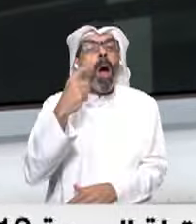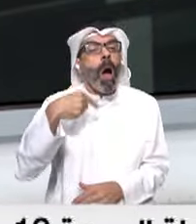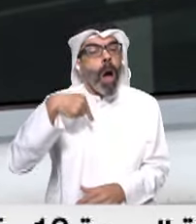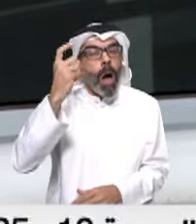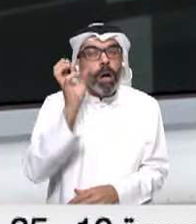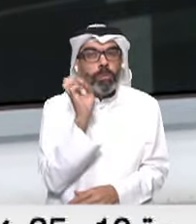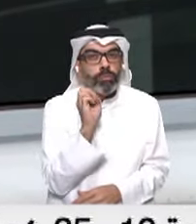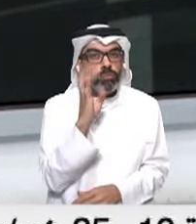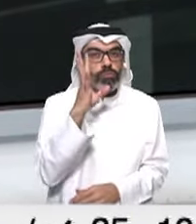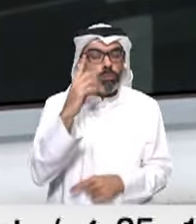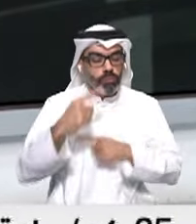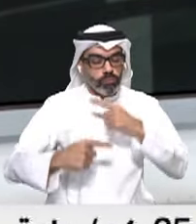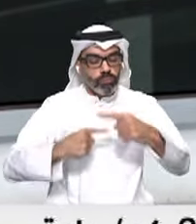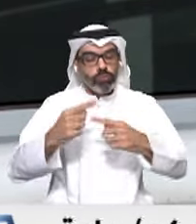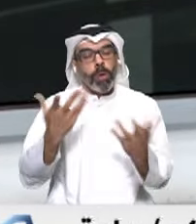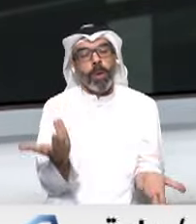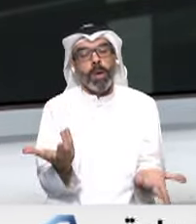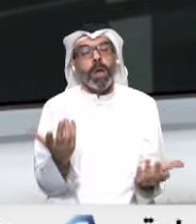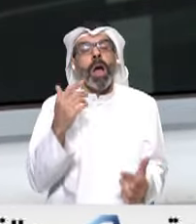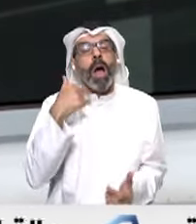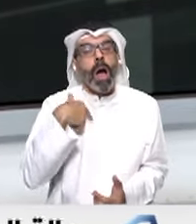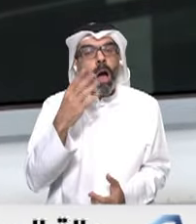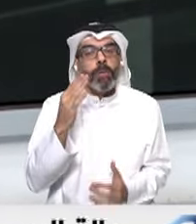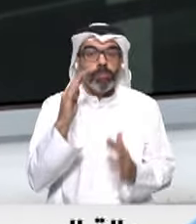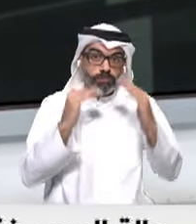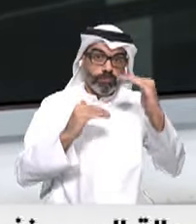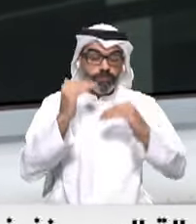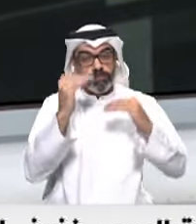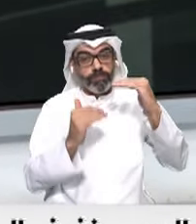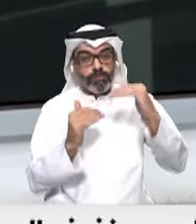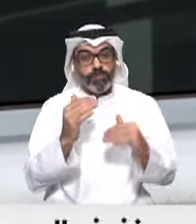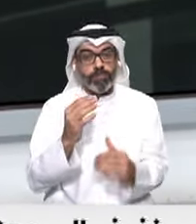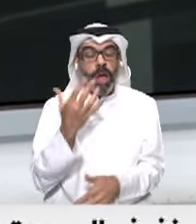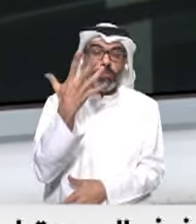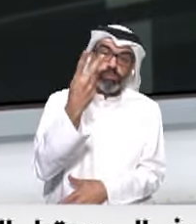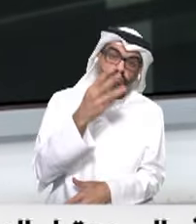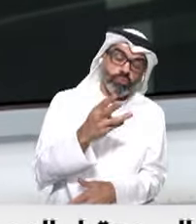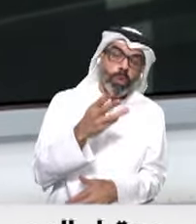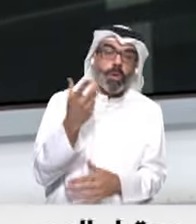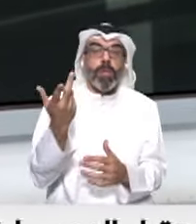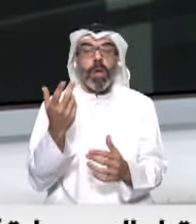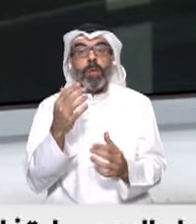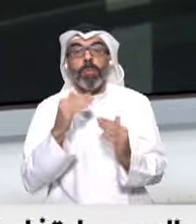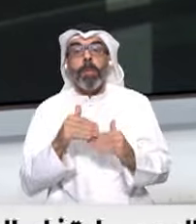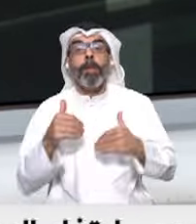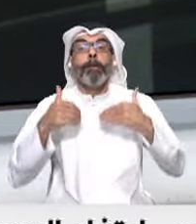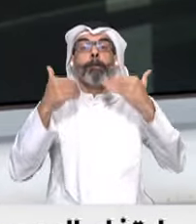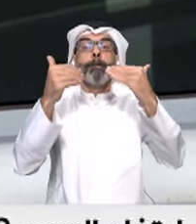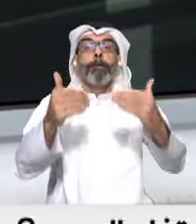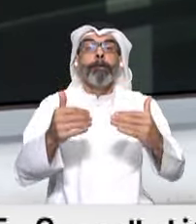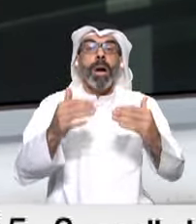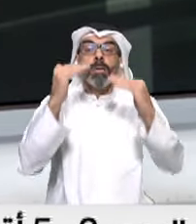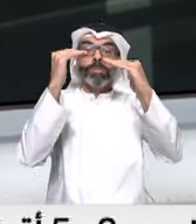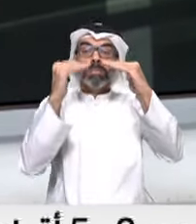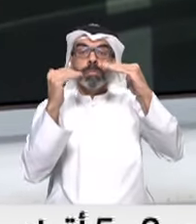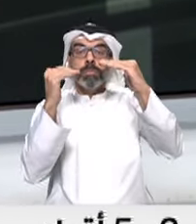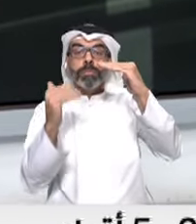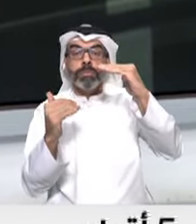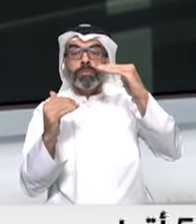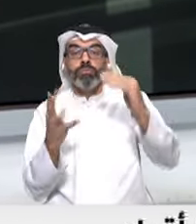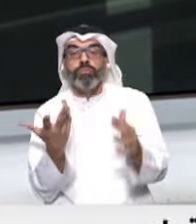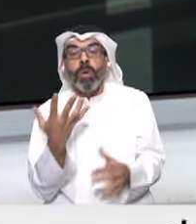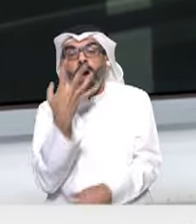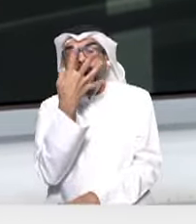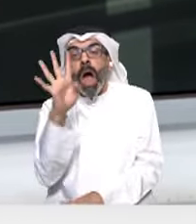النهار لا تزال مستمره ويانا الاعتداء في درجات الحراره ما راح يكون ملحوظ الا بعد تراجع درجات الحراره عن ال